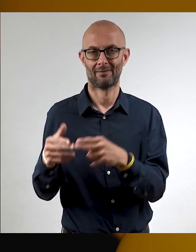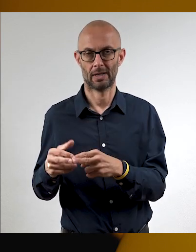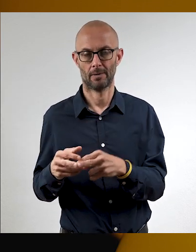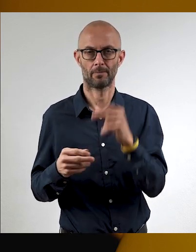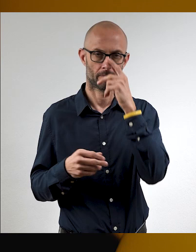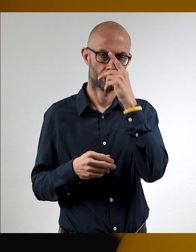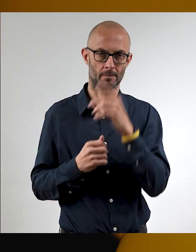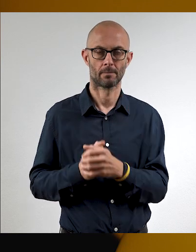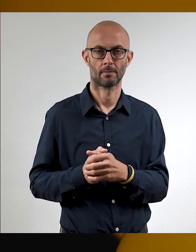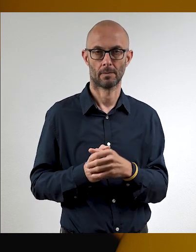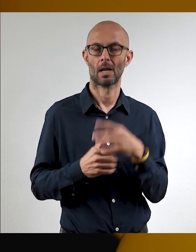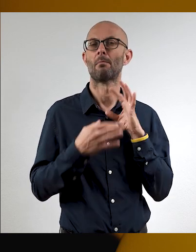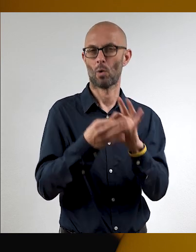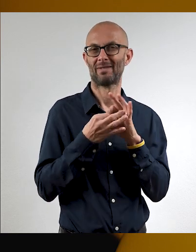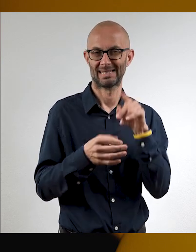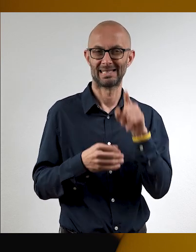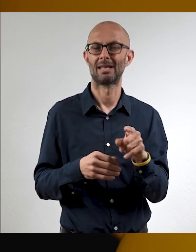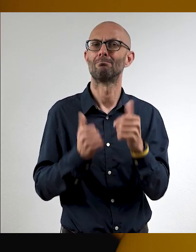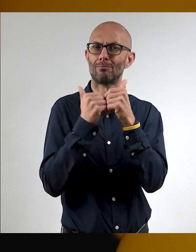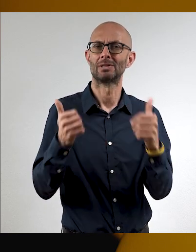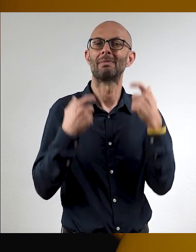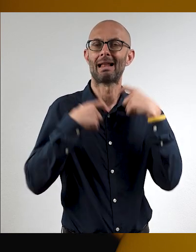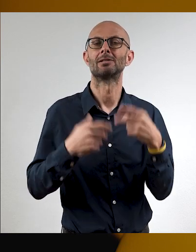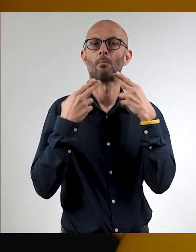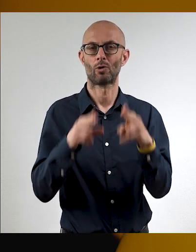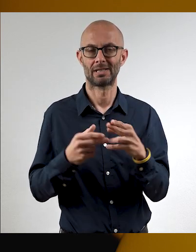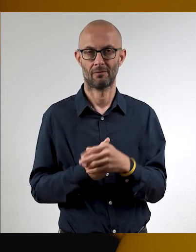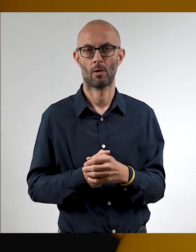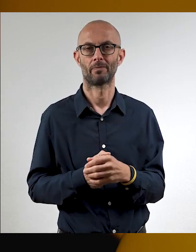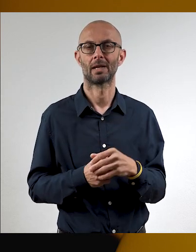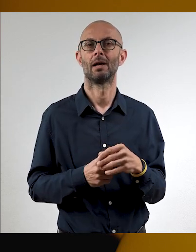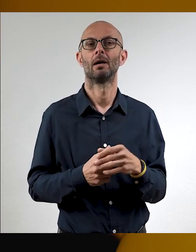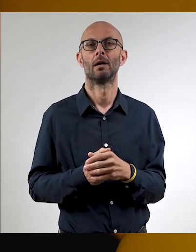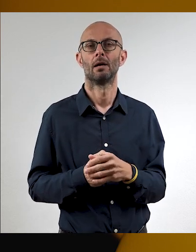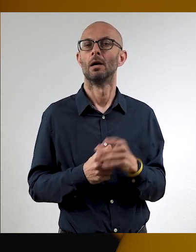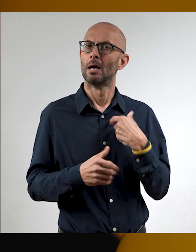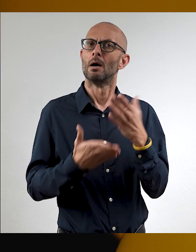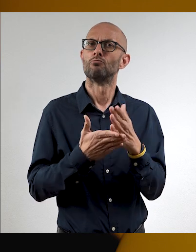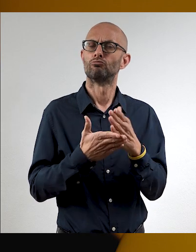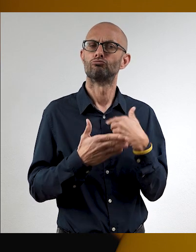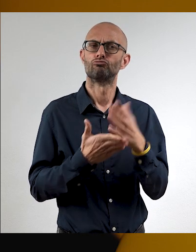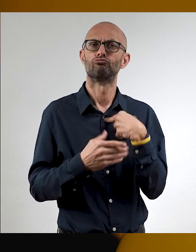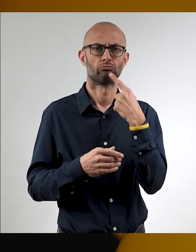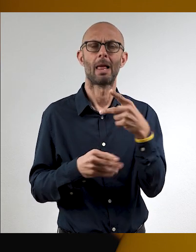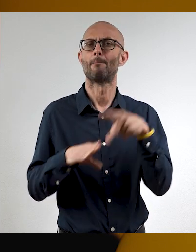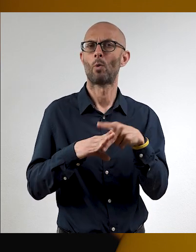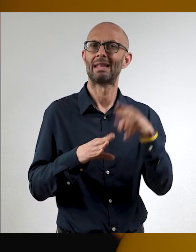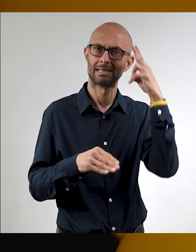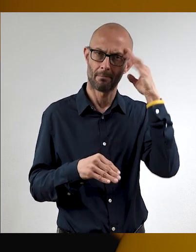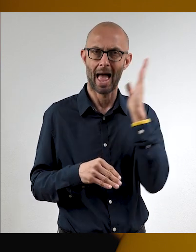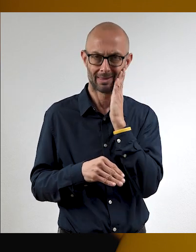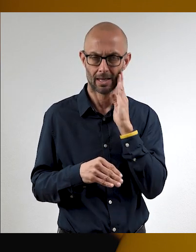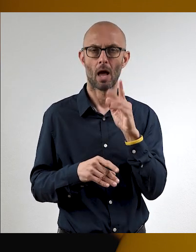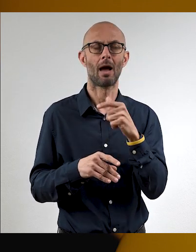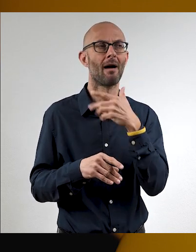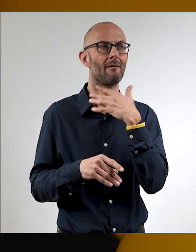odzivi, povezani s tem specifičnim telesnim odzivom. Ne, sem že omenila motne spanja,